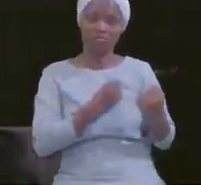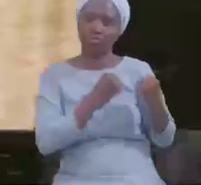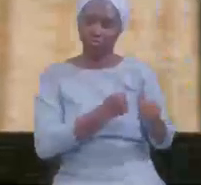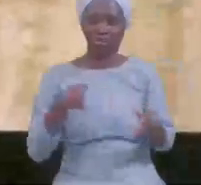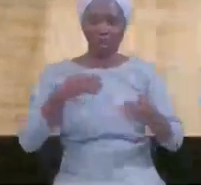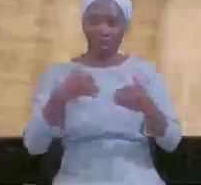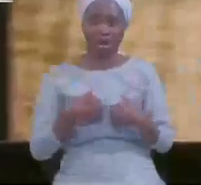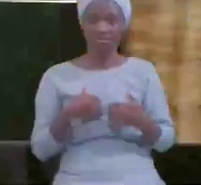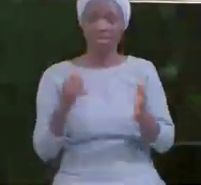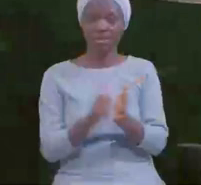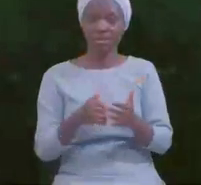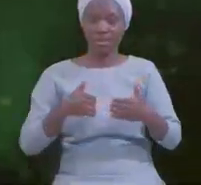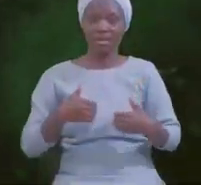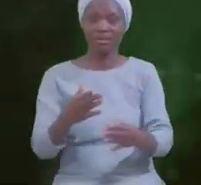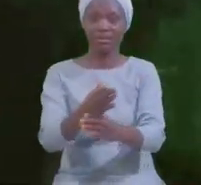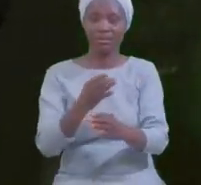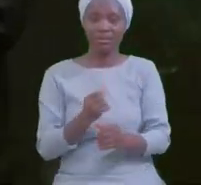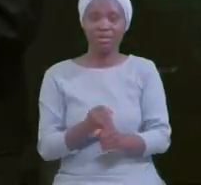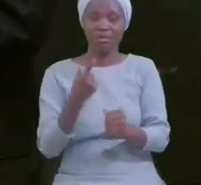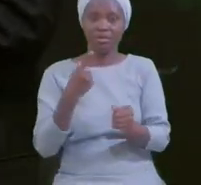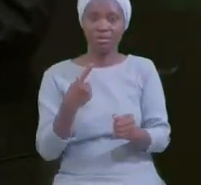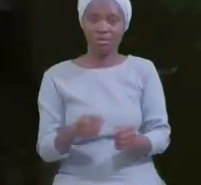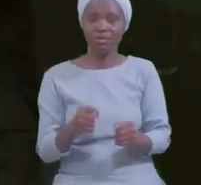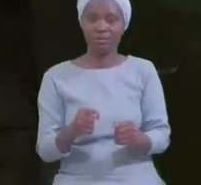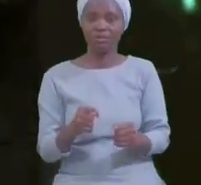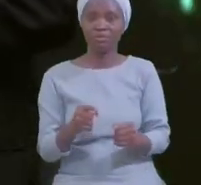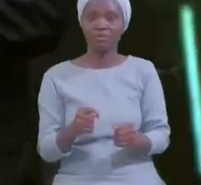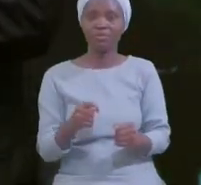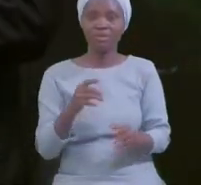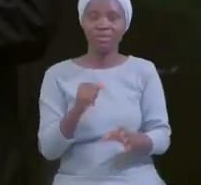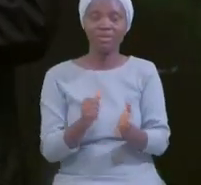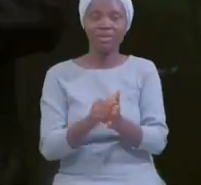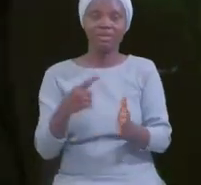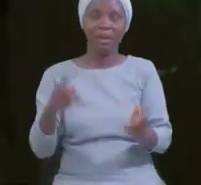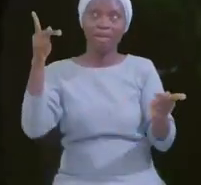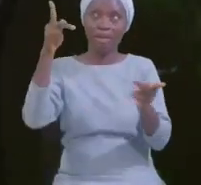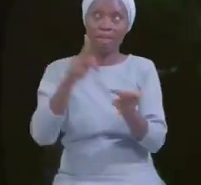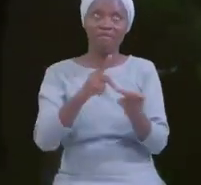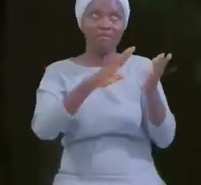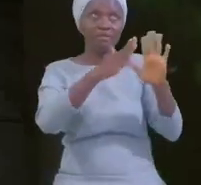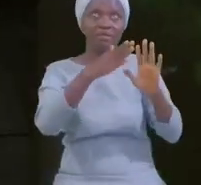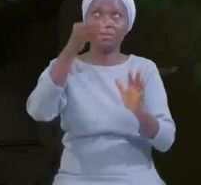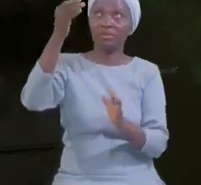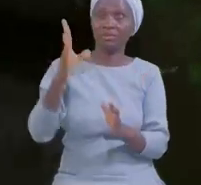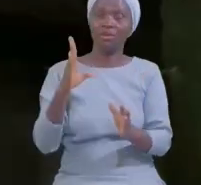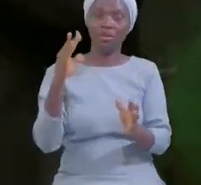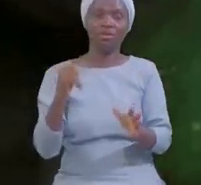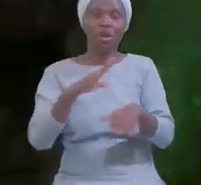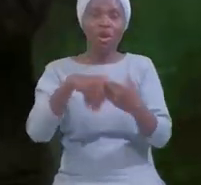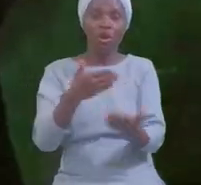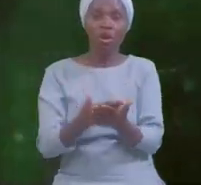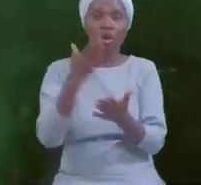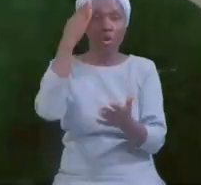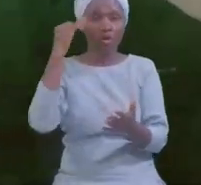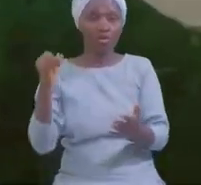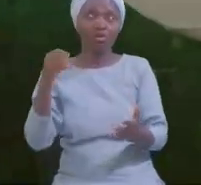notre Dieu, le Dieu présent, le Dieu parfait, le Dieu omnipotent, celui